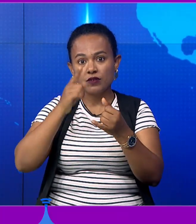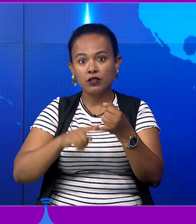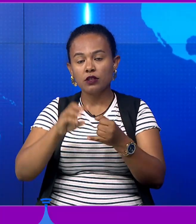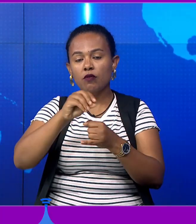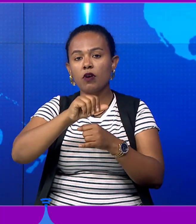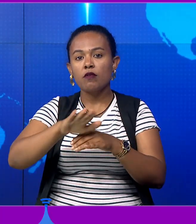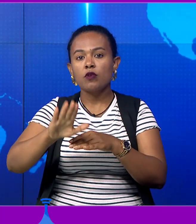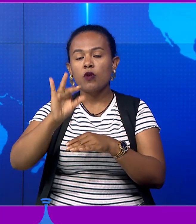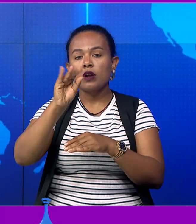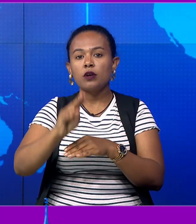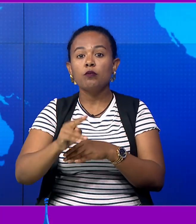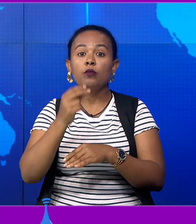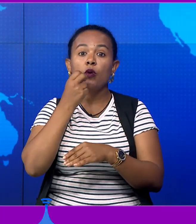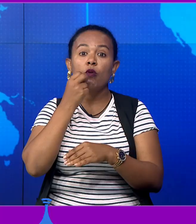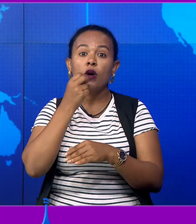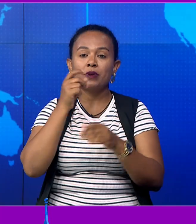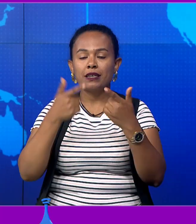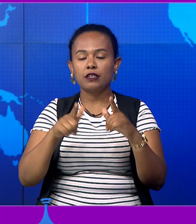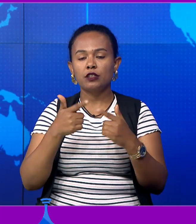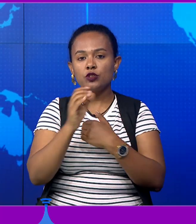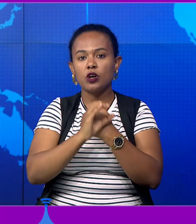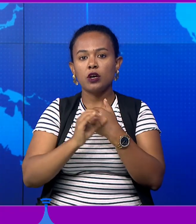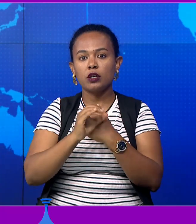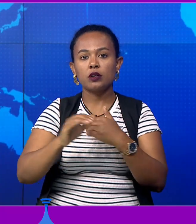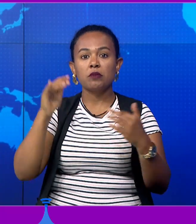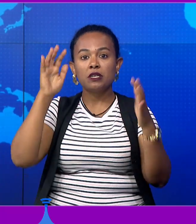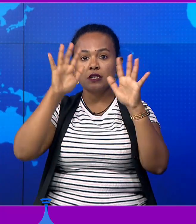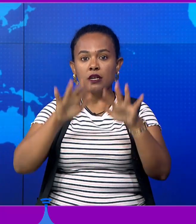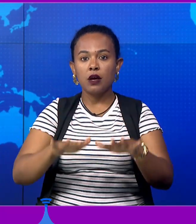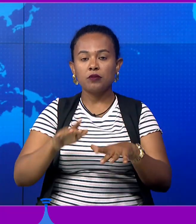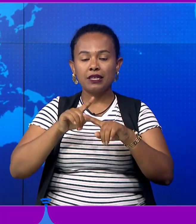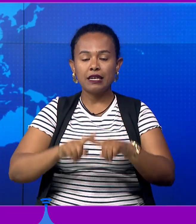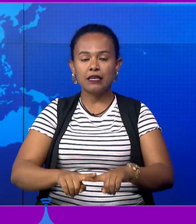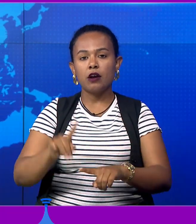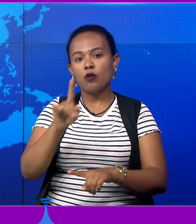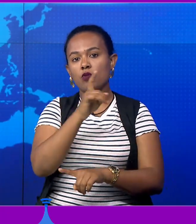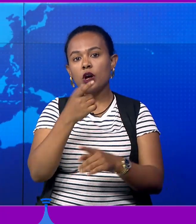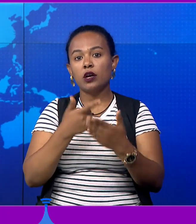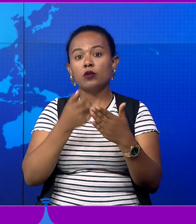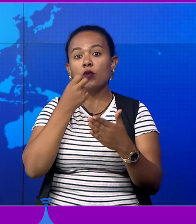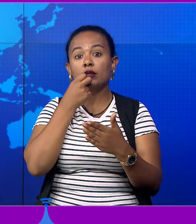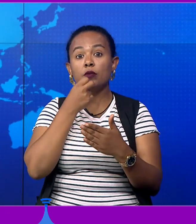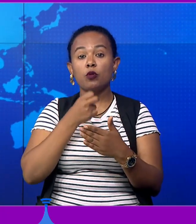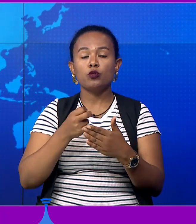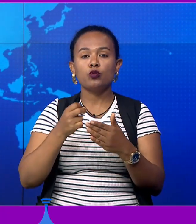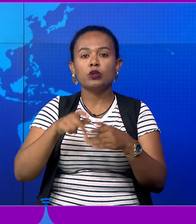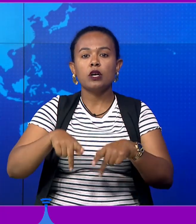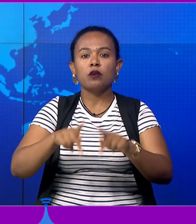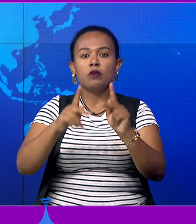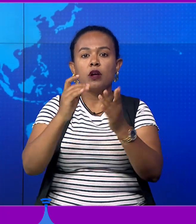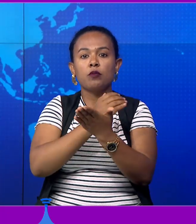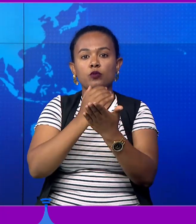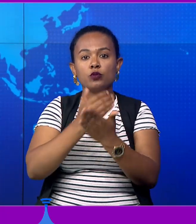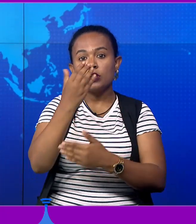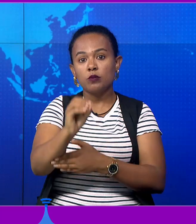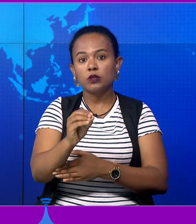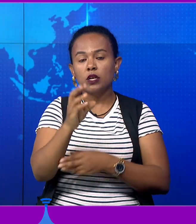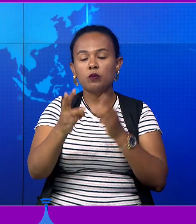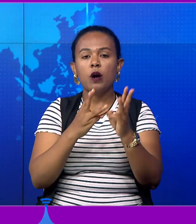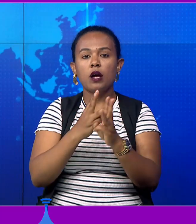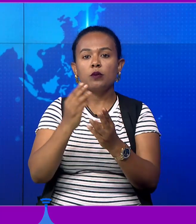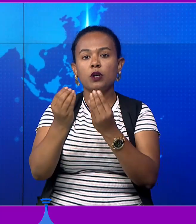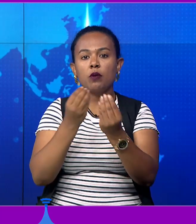ለም በውሃ ሀብትም የታደለች ሀገር በዝናብ ጥገኛ ሆና የአባይ ልጅ ውሃ ጠማው እንዲሉ የግብርና ምርቶችን ለመግዛት በዓለም ገበያ